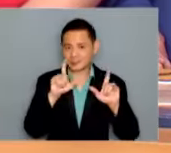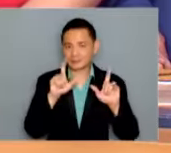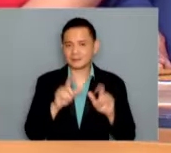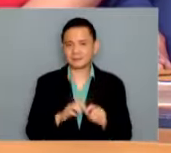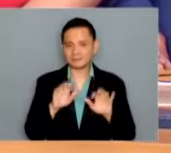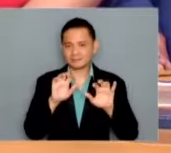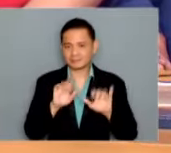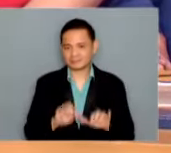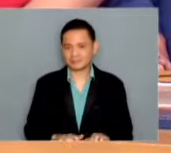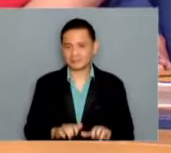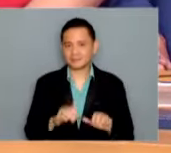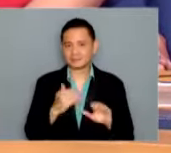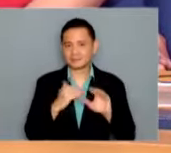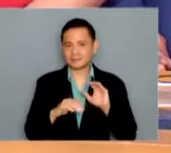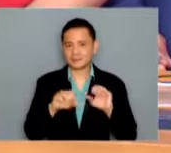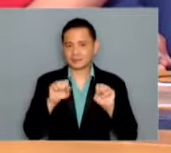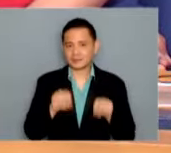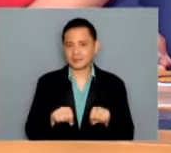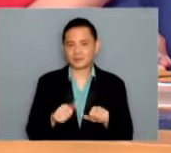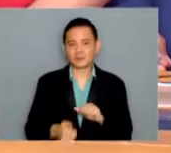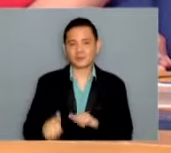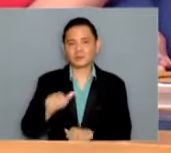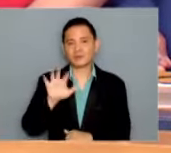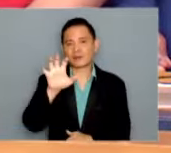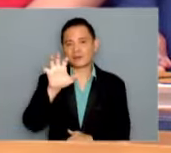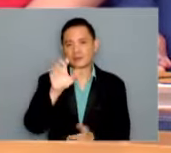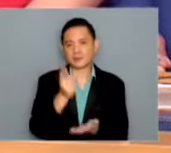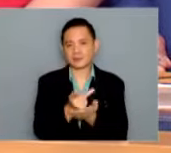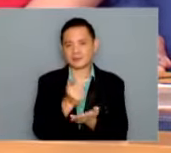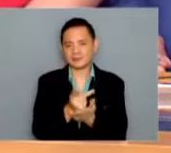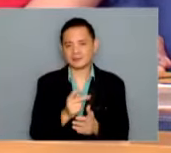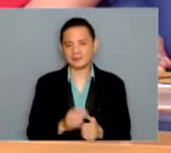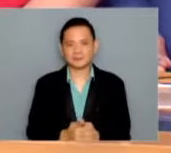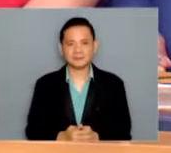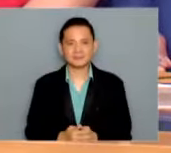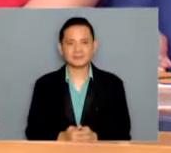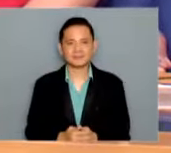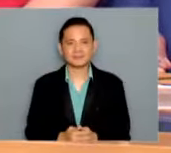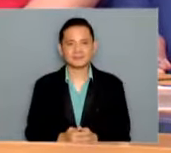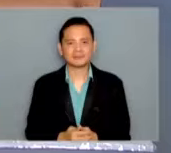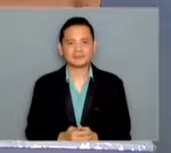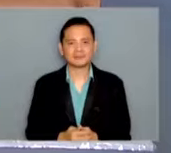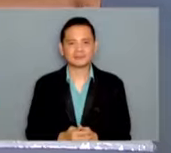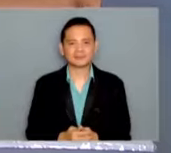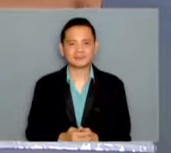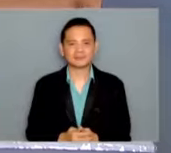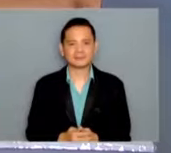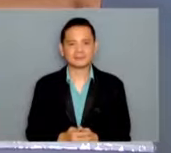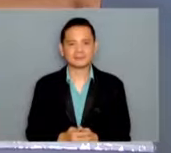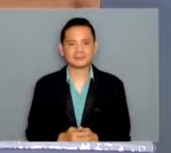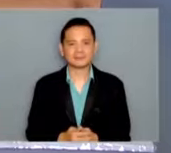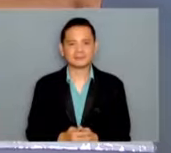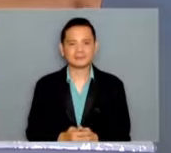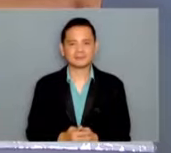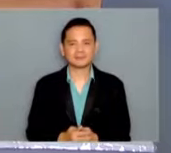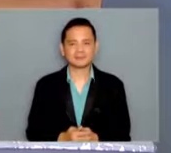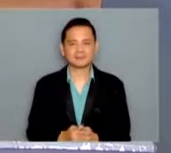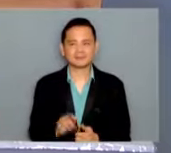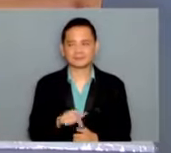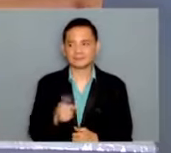sa chance na manalo ng 500 pesos worth of clothes sa ating Kagumoka Ko Selfie Contest. Eto kay Joss naman tayo. Bakit?